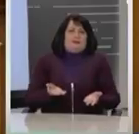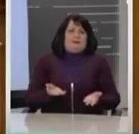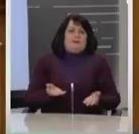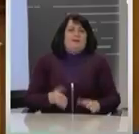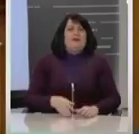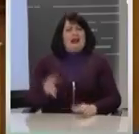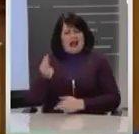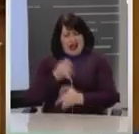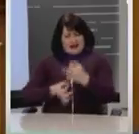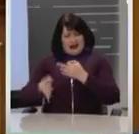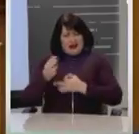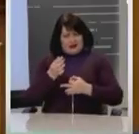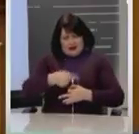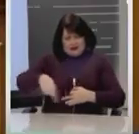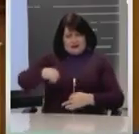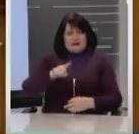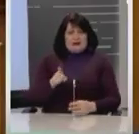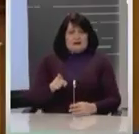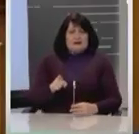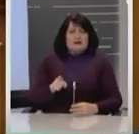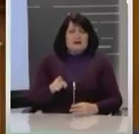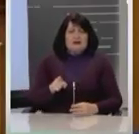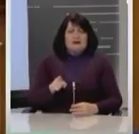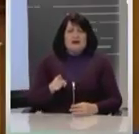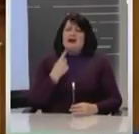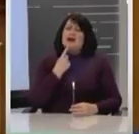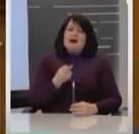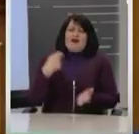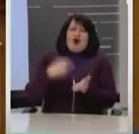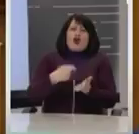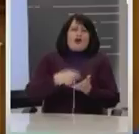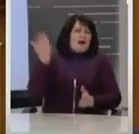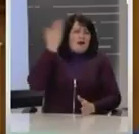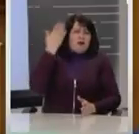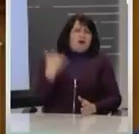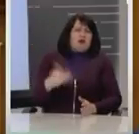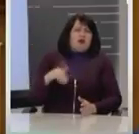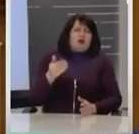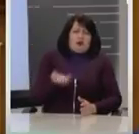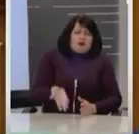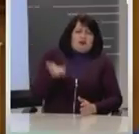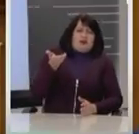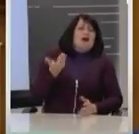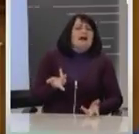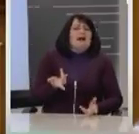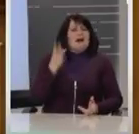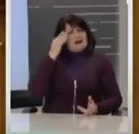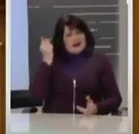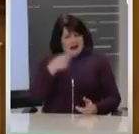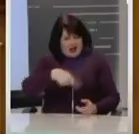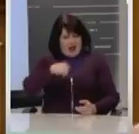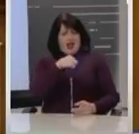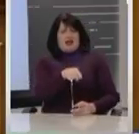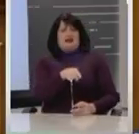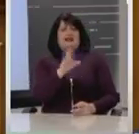Και μιλάτε λοιπόν εσείς για υψηλή φορολογία, λες και ξεχνάμε ότι εσείς φέρατε